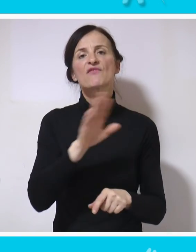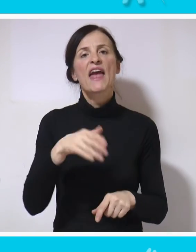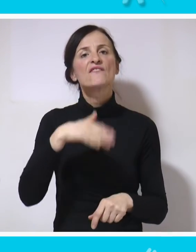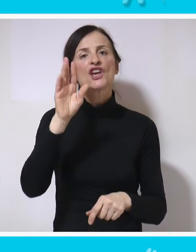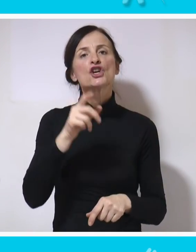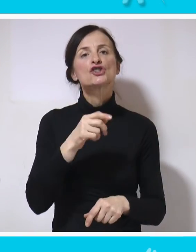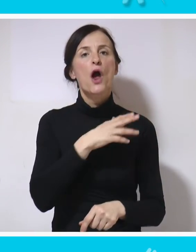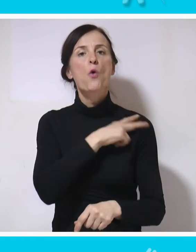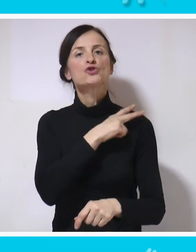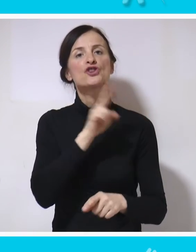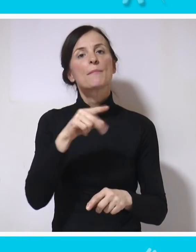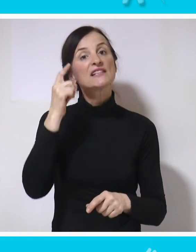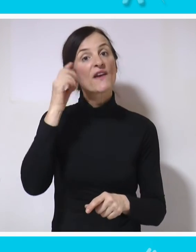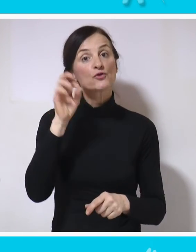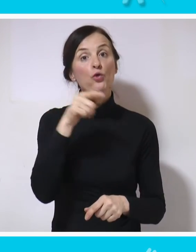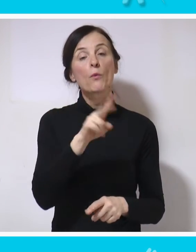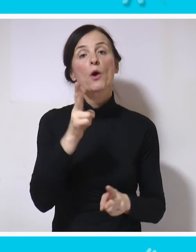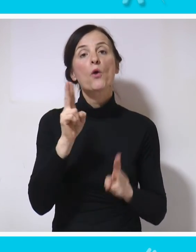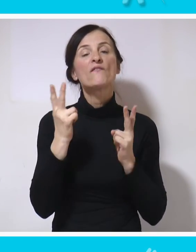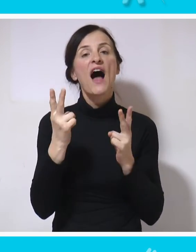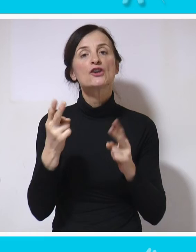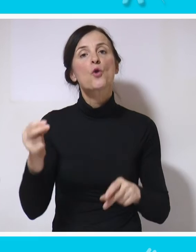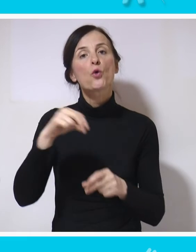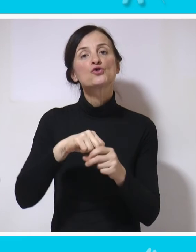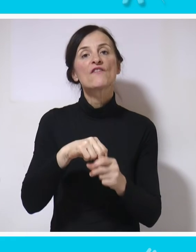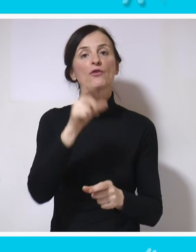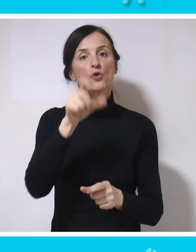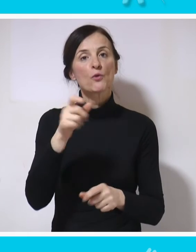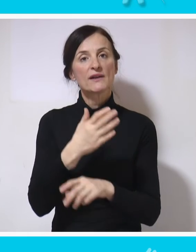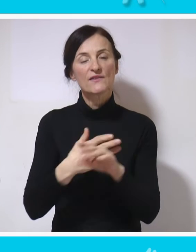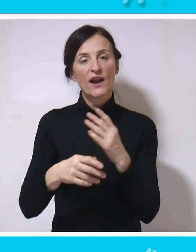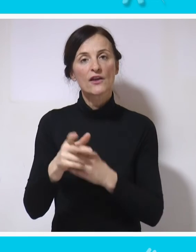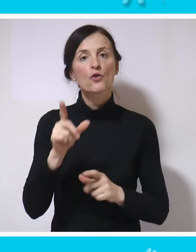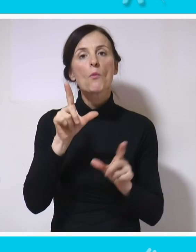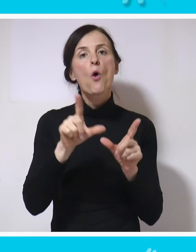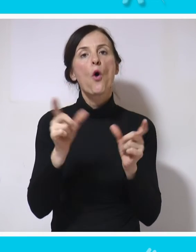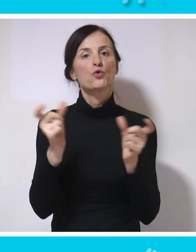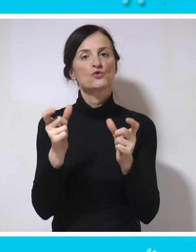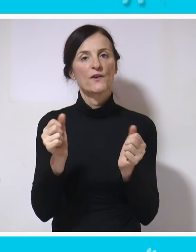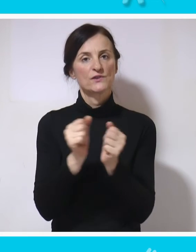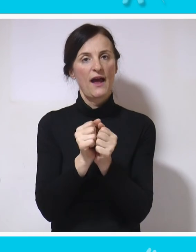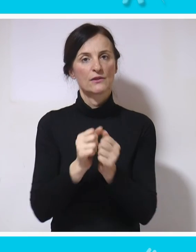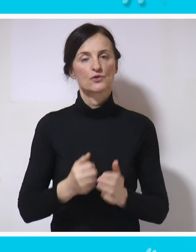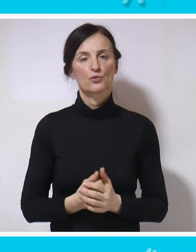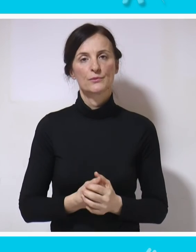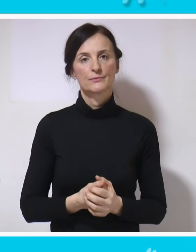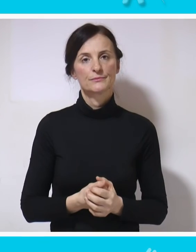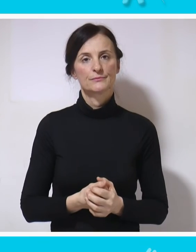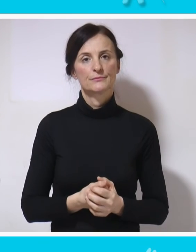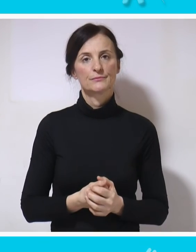ima svest o tome koliko je važno uključivanje osoba sa invaliditetom u društvenu zajednicu.